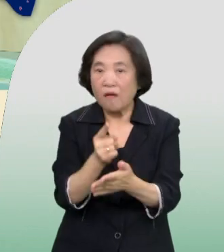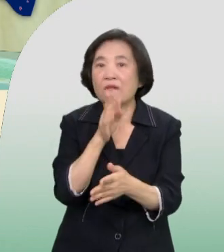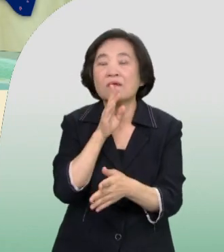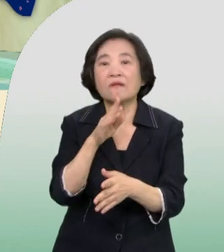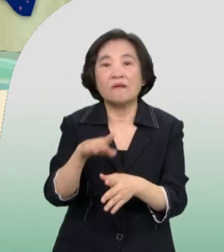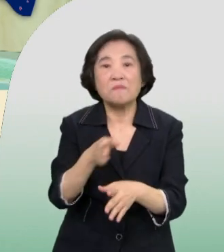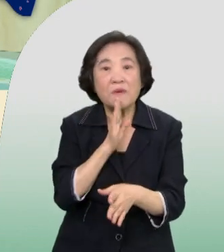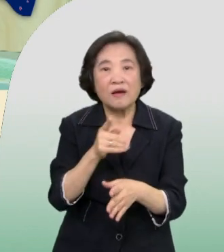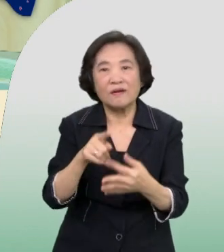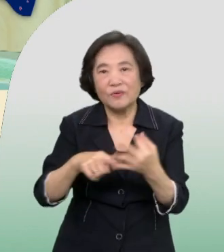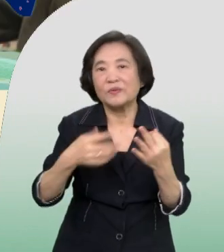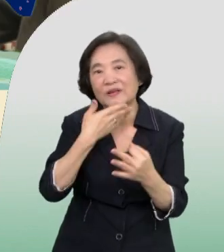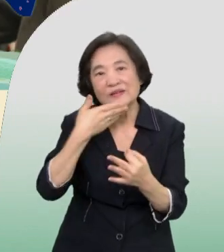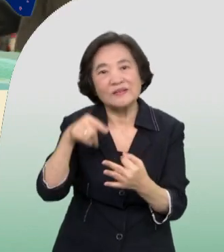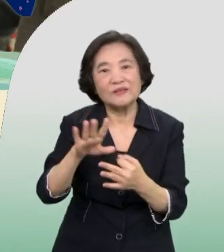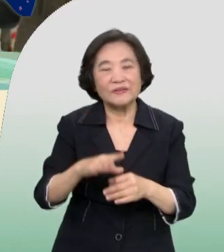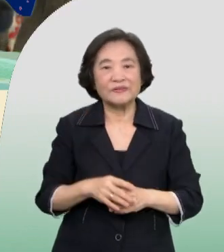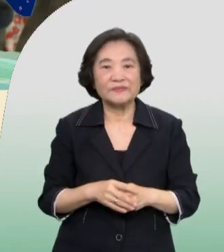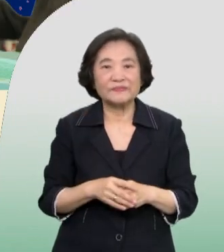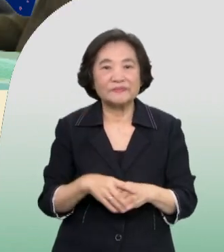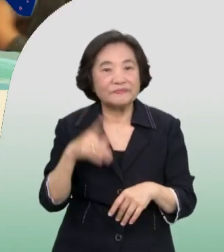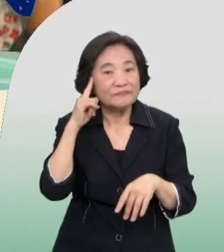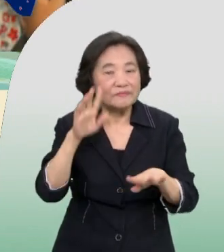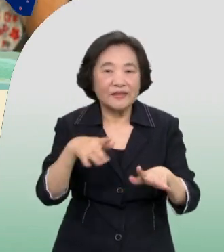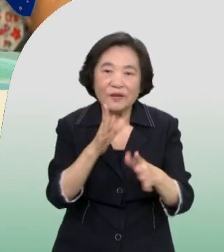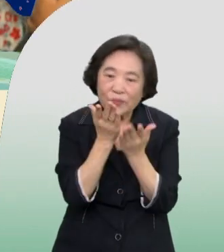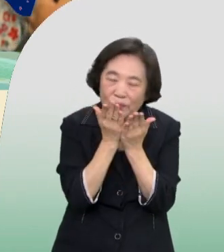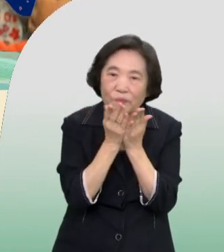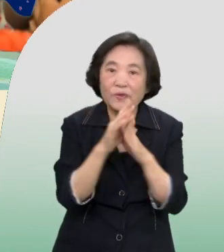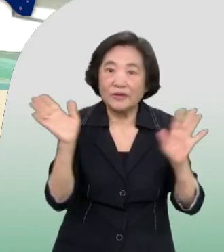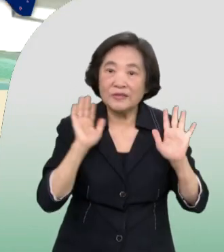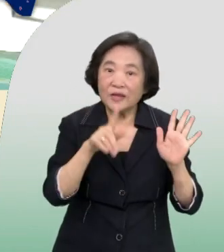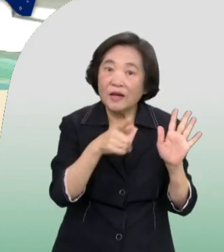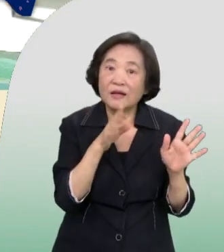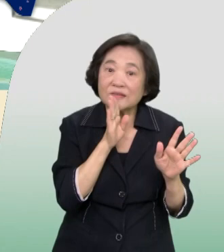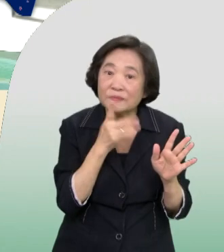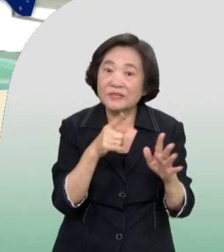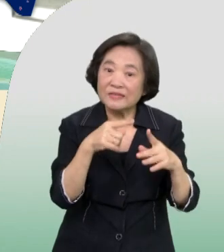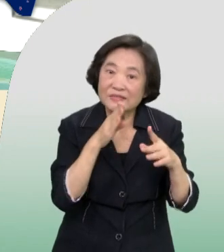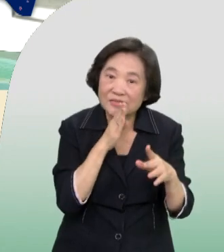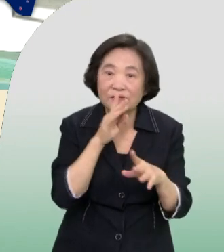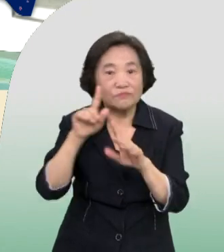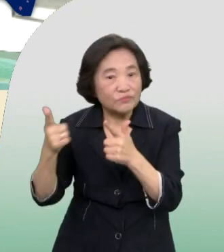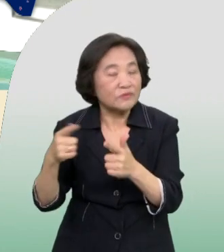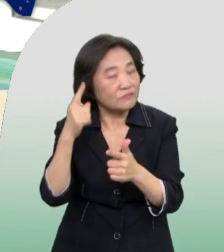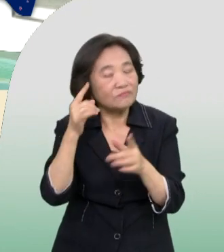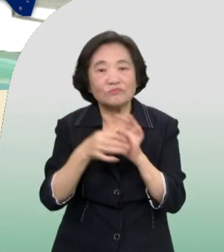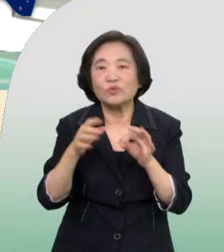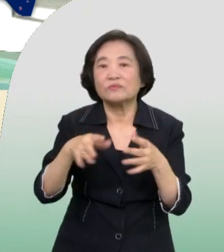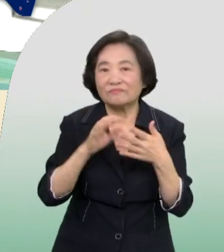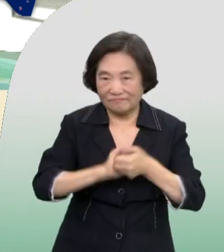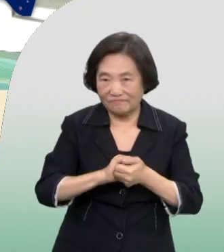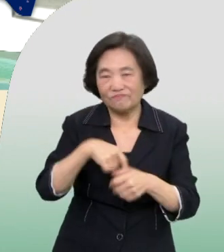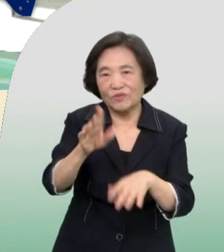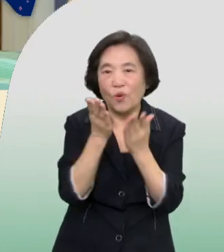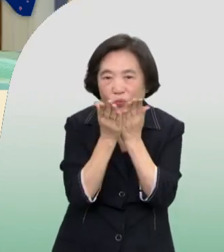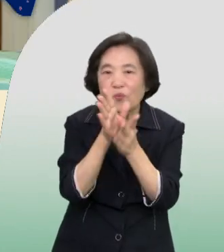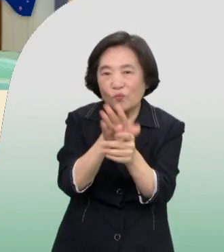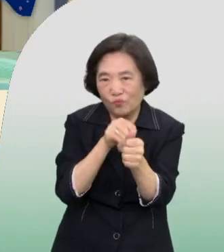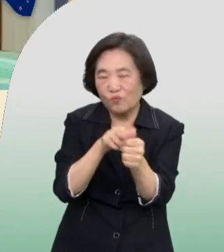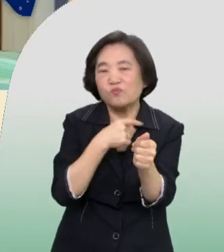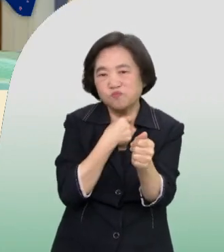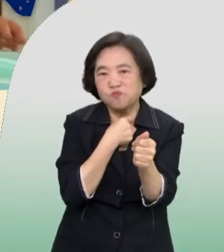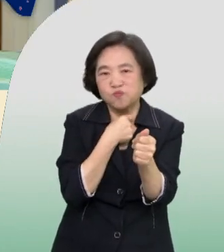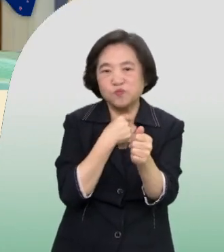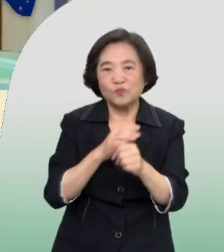全毛利尼的社会。在课程的部分，无论生意呢是毛利出业务，都天朝好一天时数的